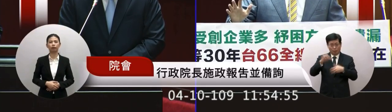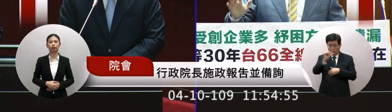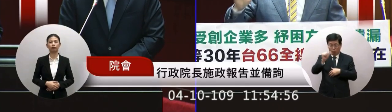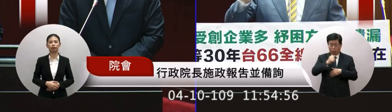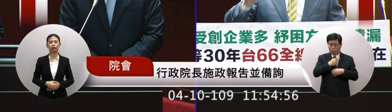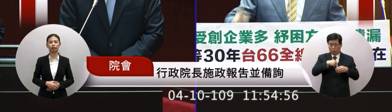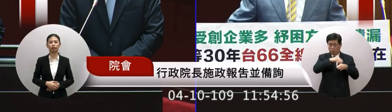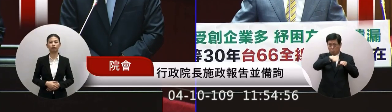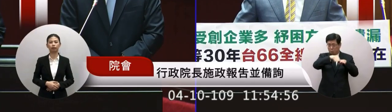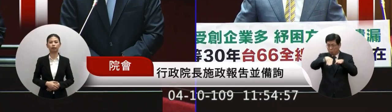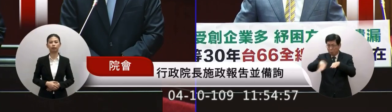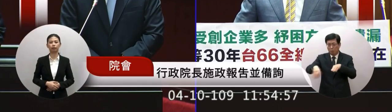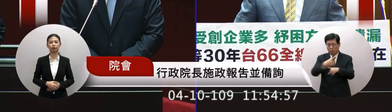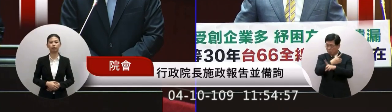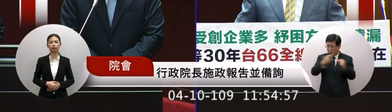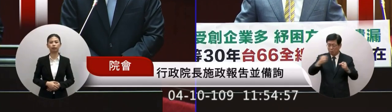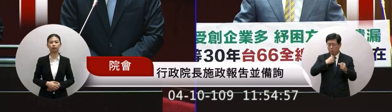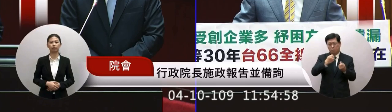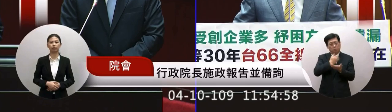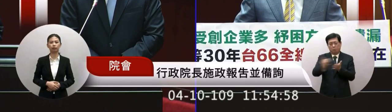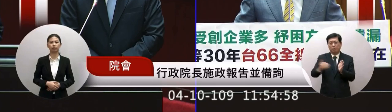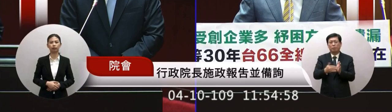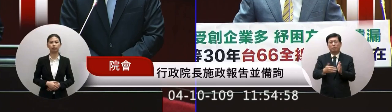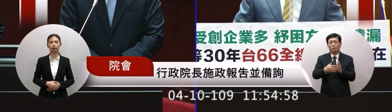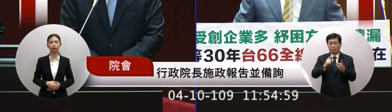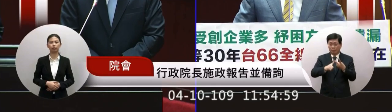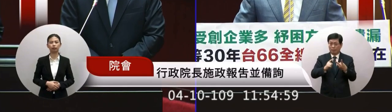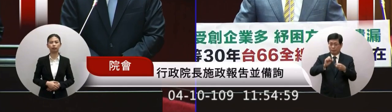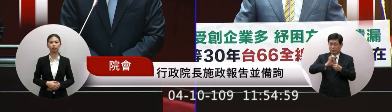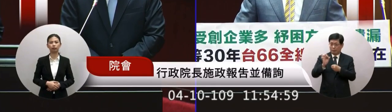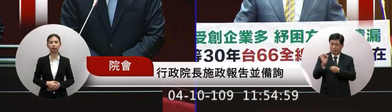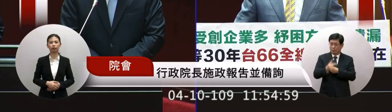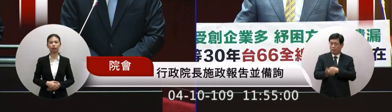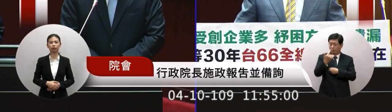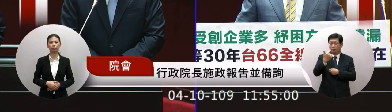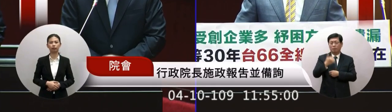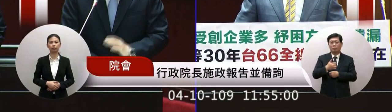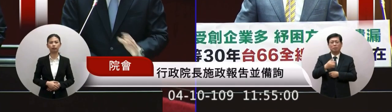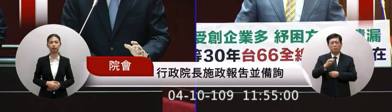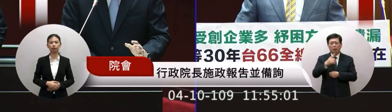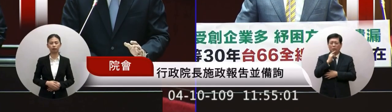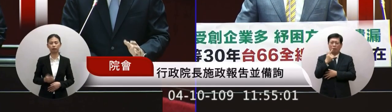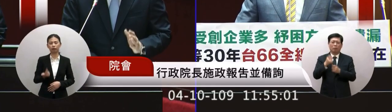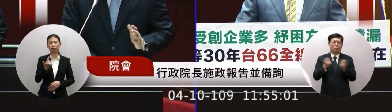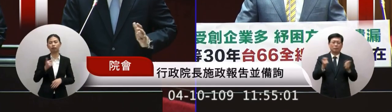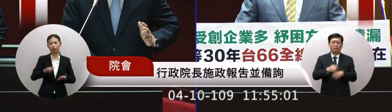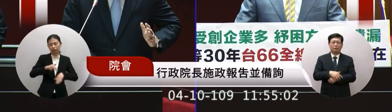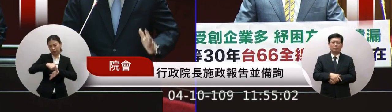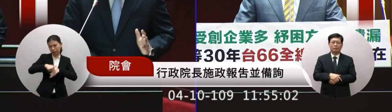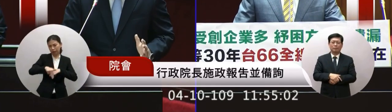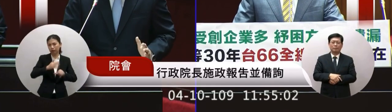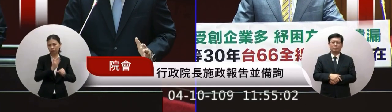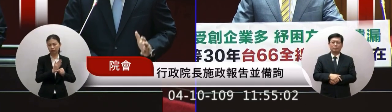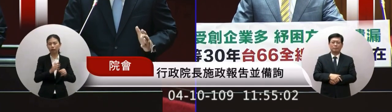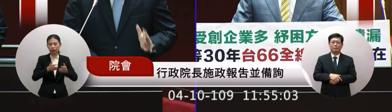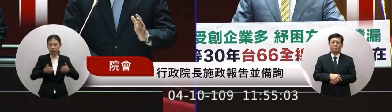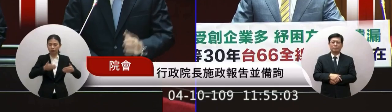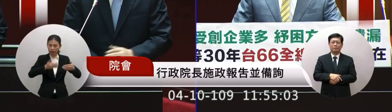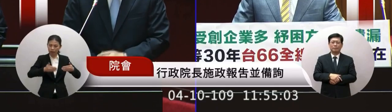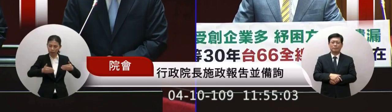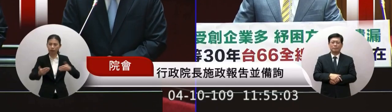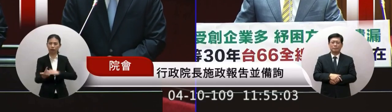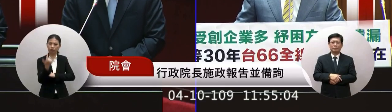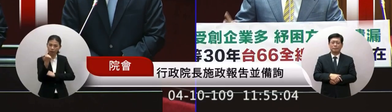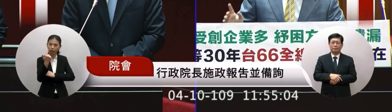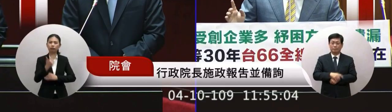道，一定要一次到位。然后我们要尽速加速来办理，好不好？因为这 就是整体规划，然后就是当然分段了加速来